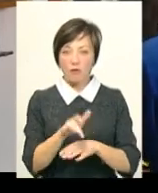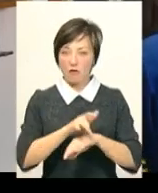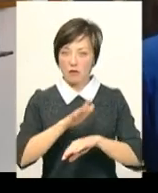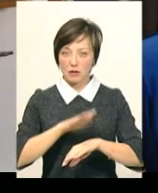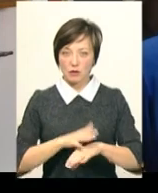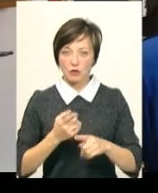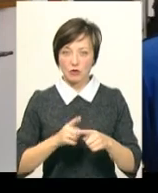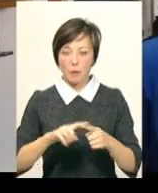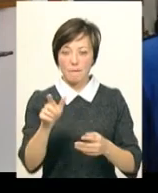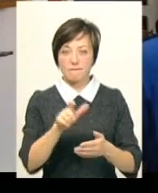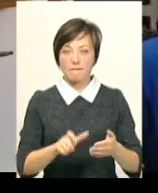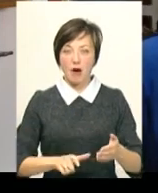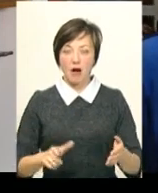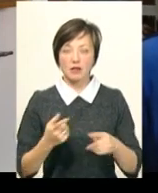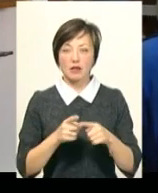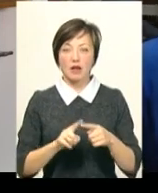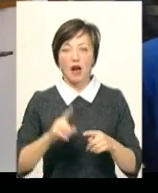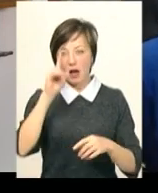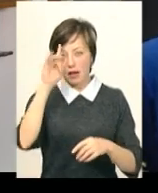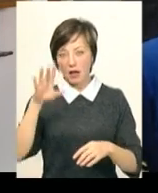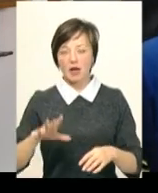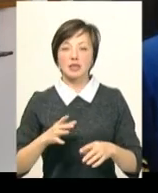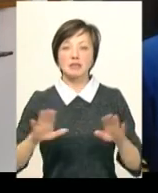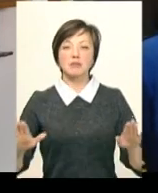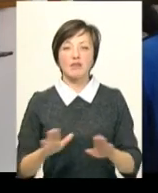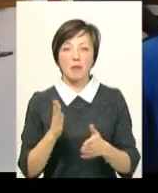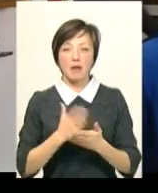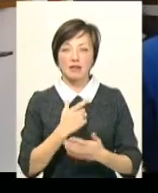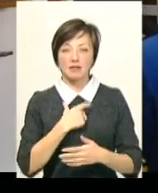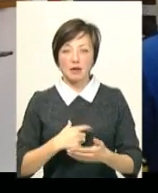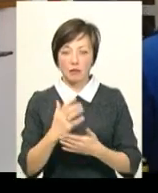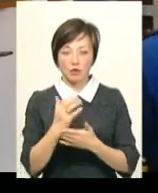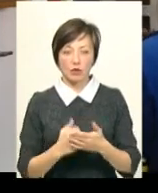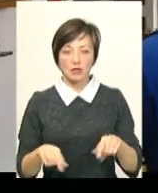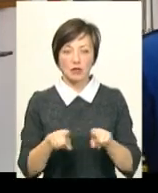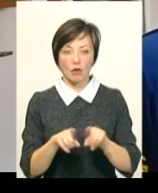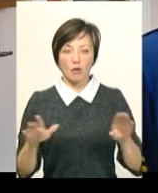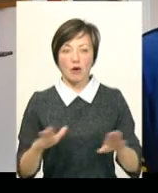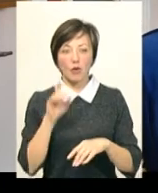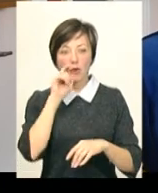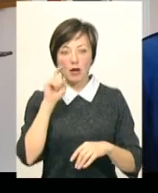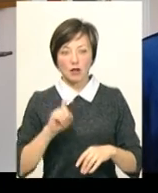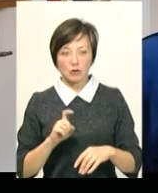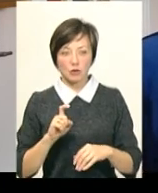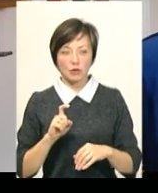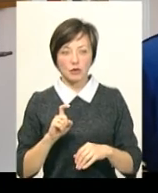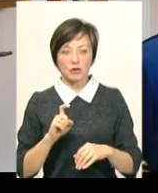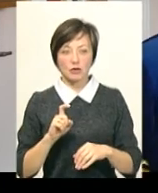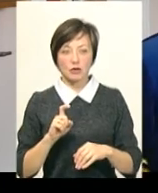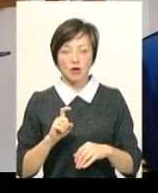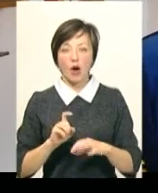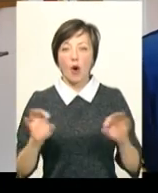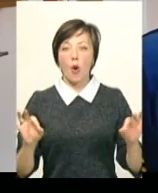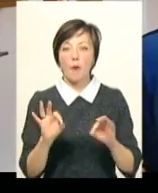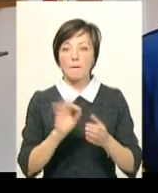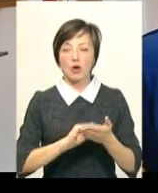дуже, дуже приємно і для кар'єри оперного співака, скажімо, мати в себе в доробку таку партію українську, українського